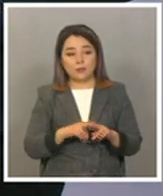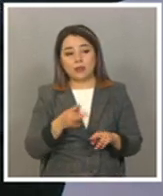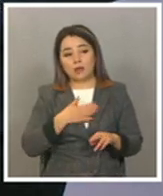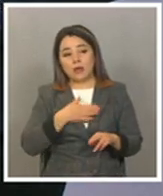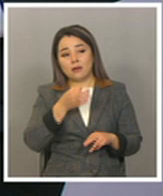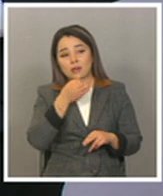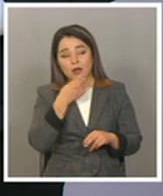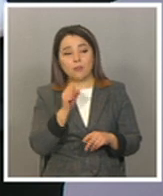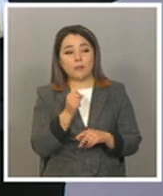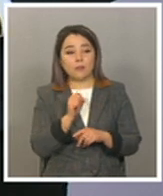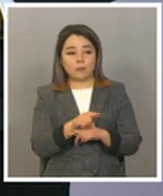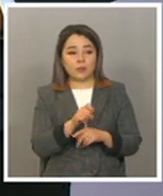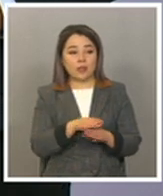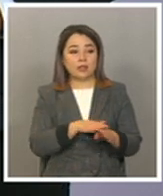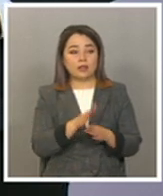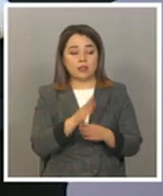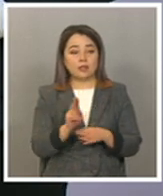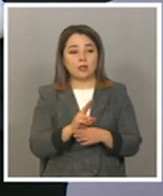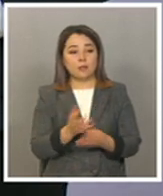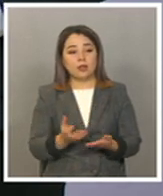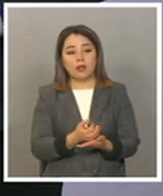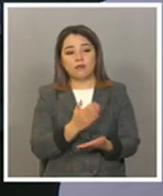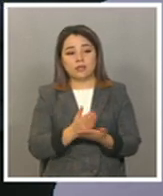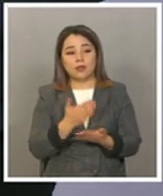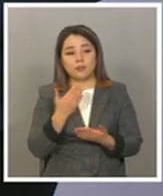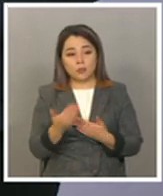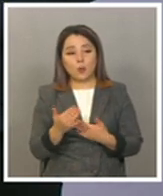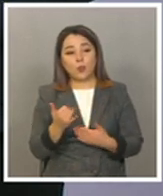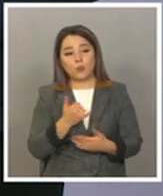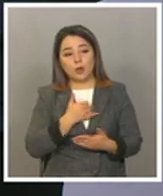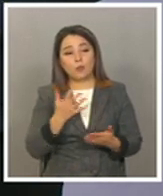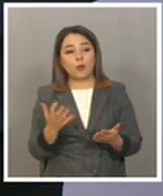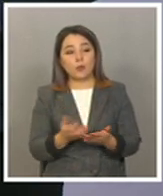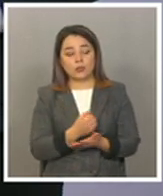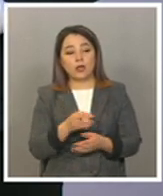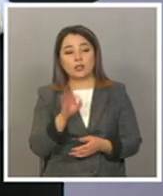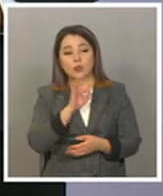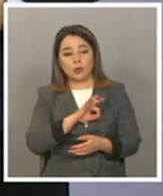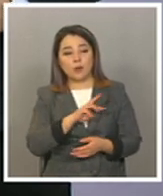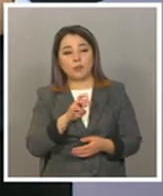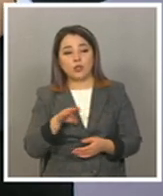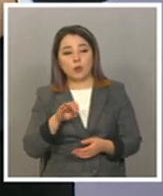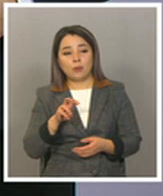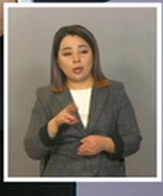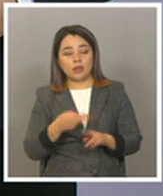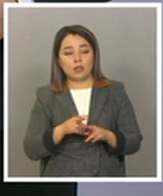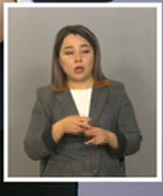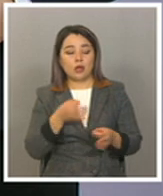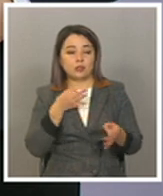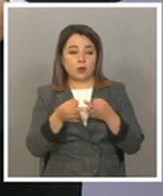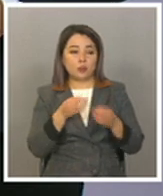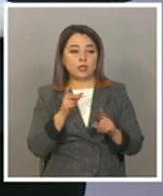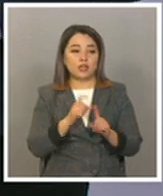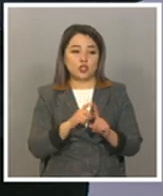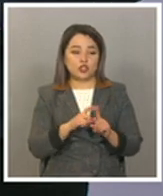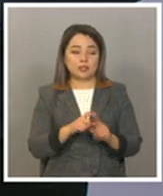выполнять задания, я с ними справился. У меня получилось использовать междометия в устной речи.